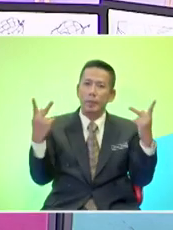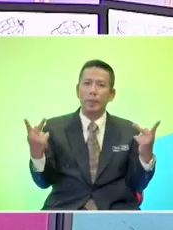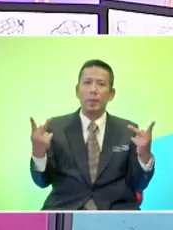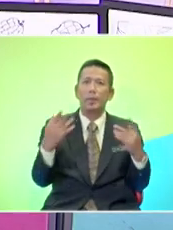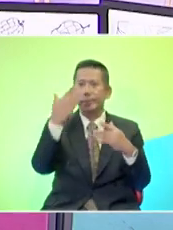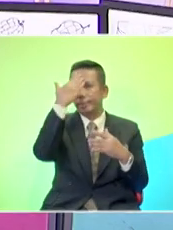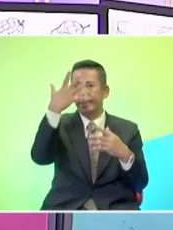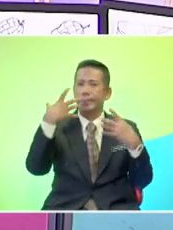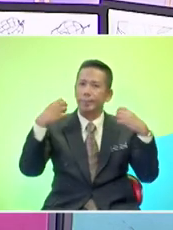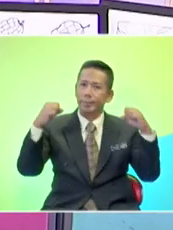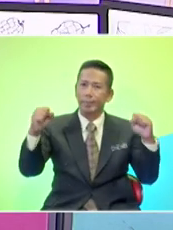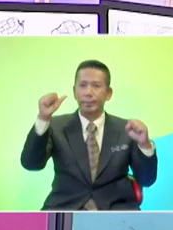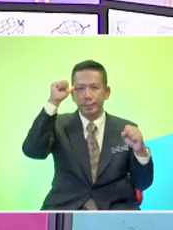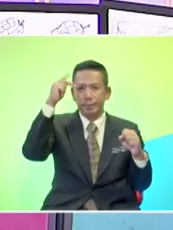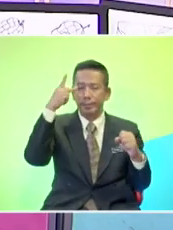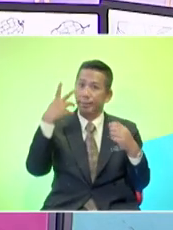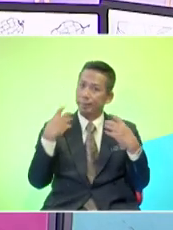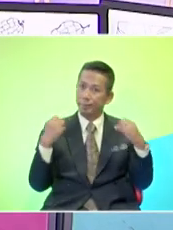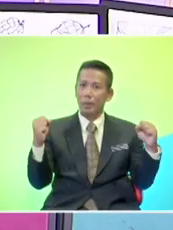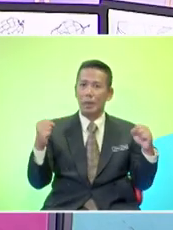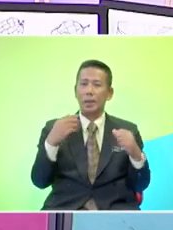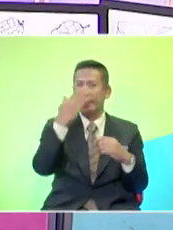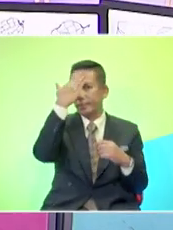sehat alhamdulillah